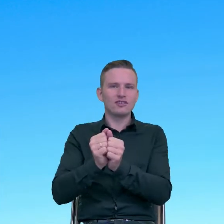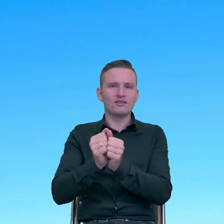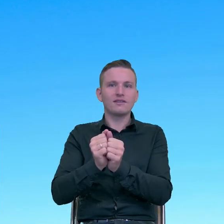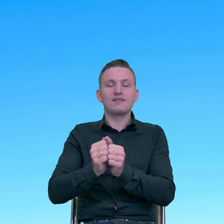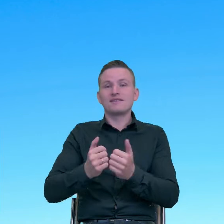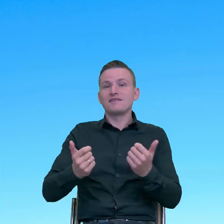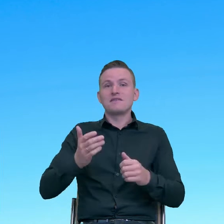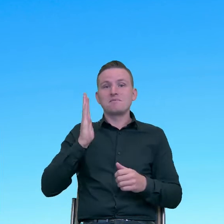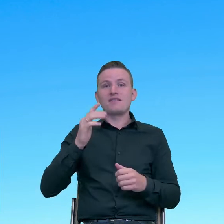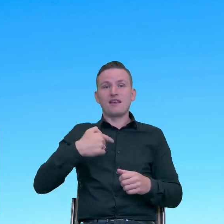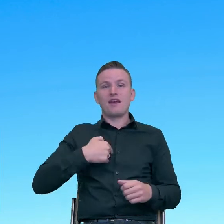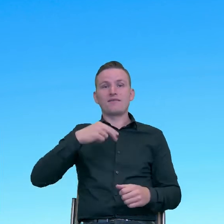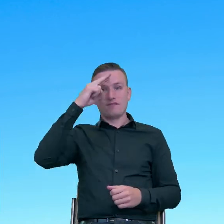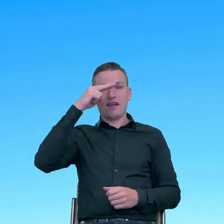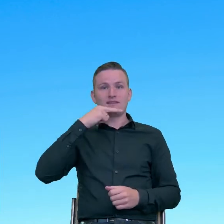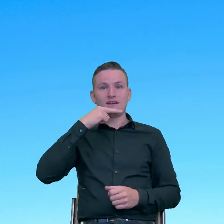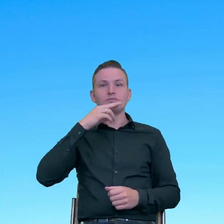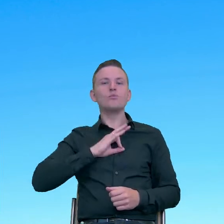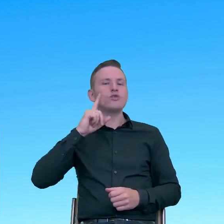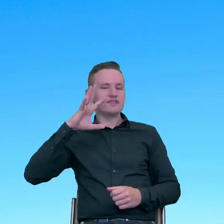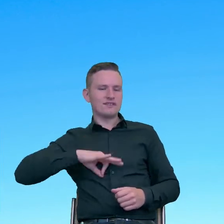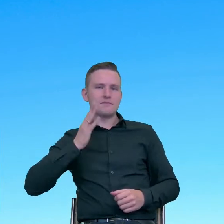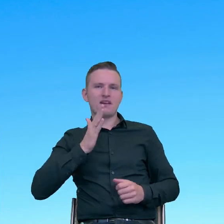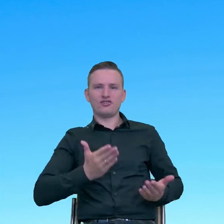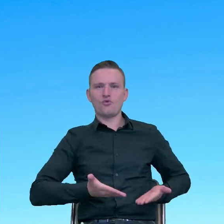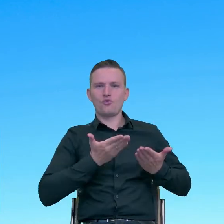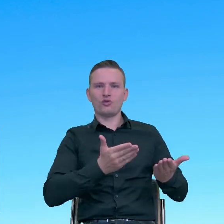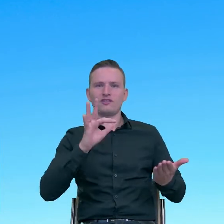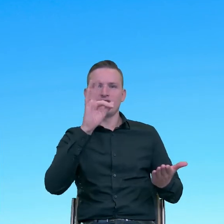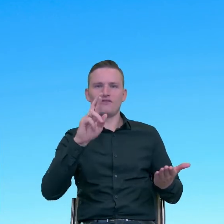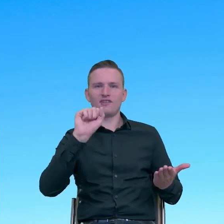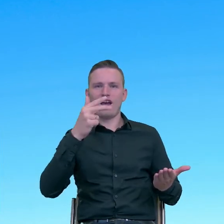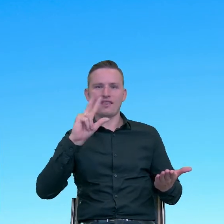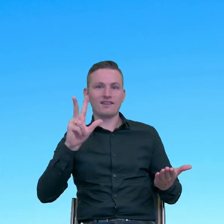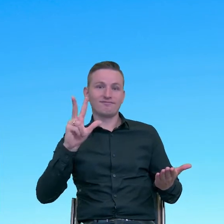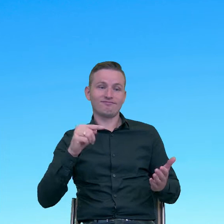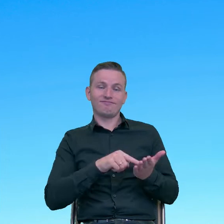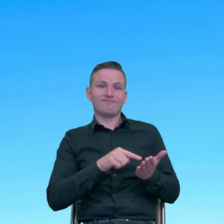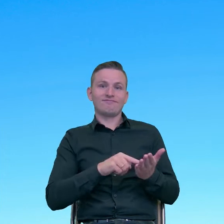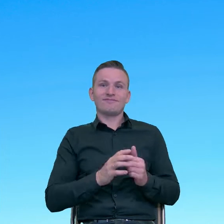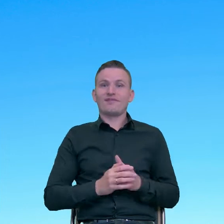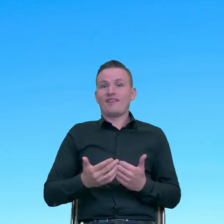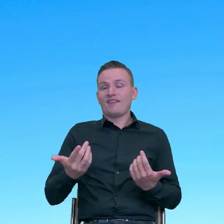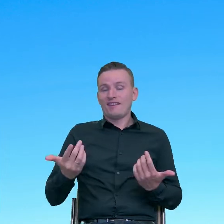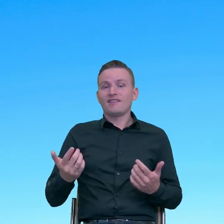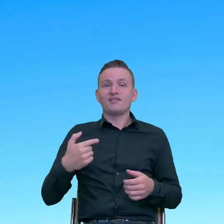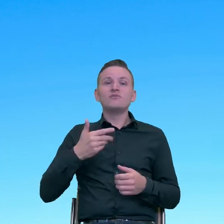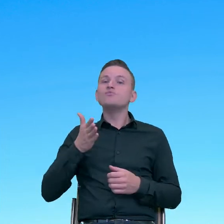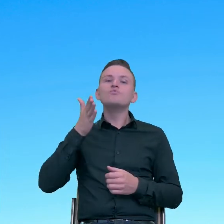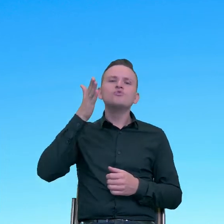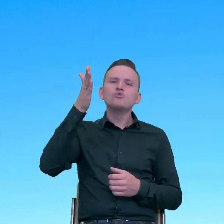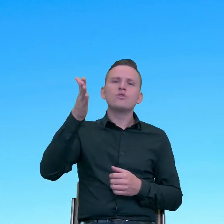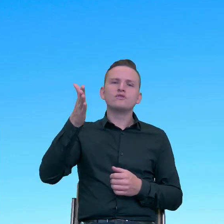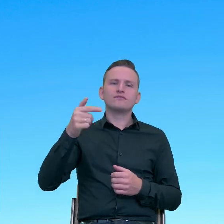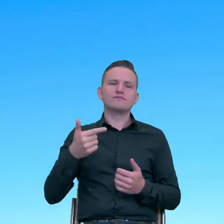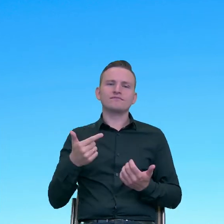tatą małego Franka. Więc to jest największym sukcesem, jakiego prawdopodobnie w życiu dokonałem. Będę pracował, żeby to oczywiście w przyszłości przebić w jakiś